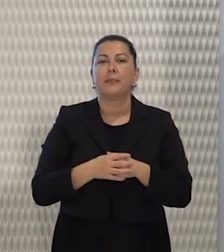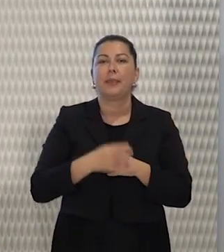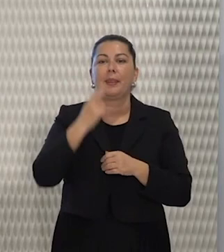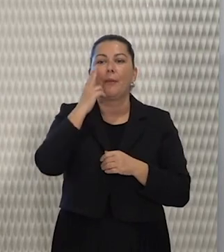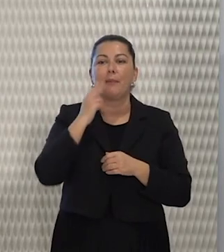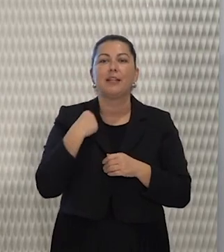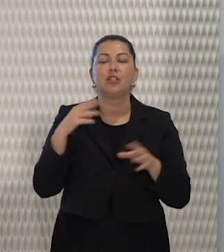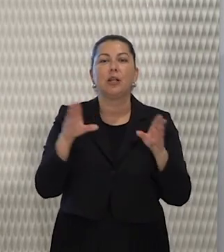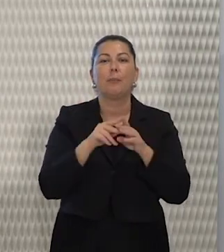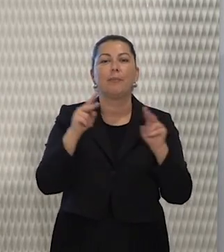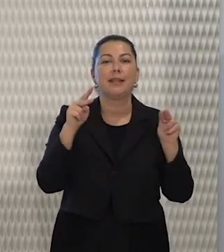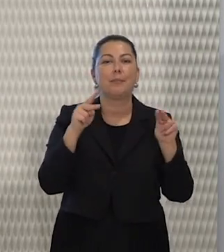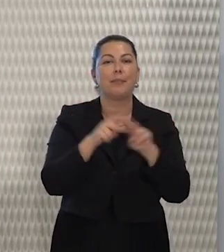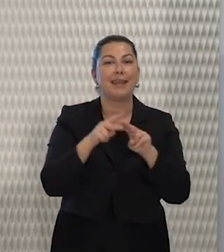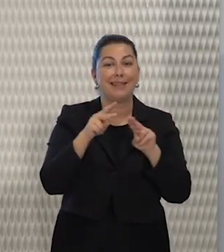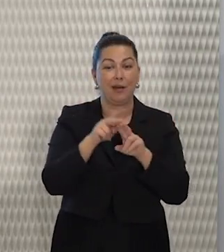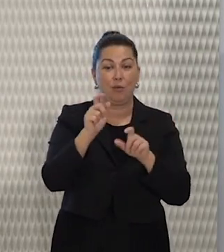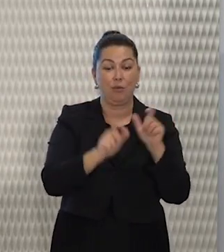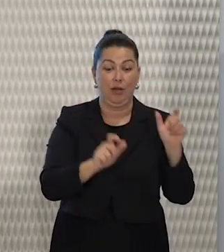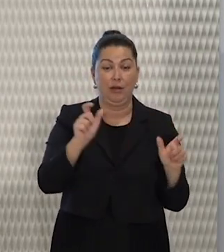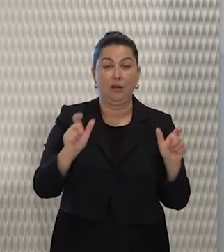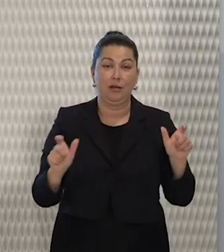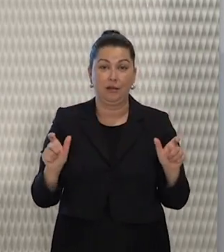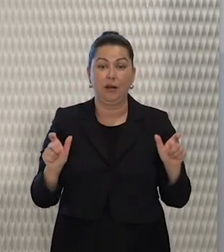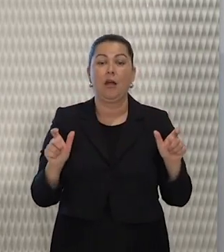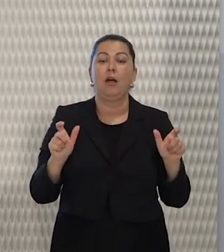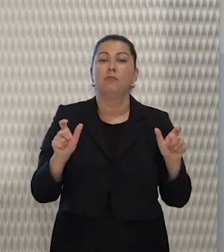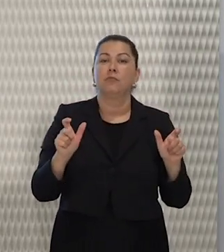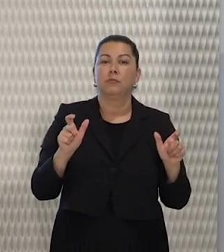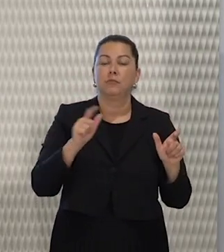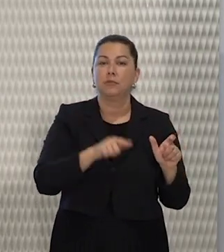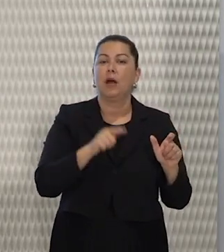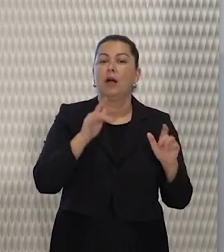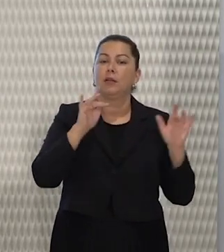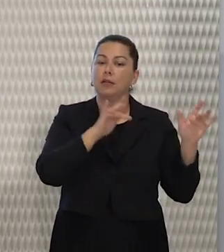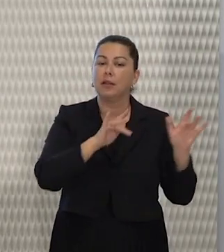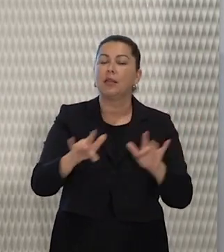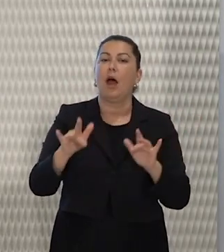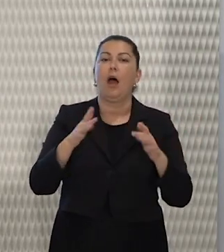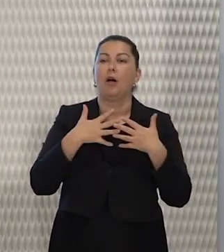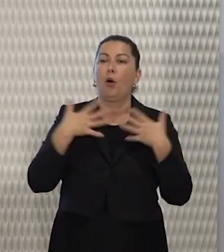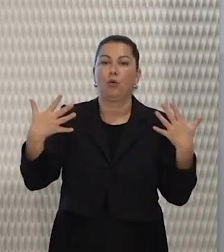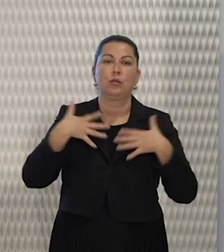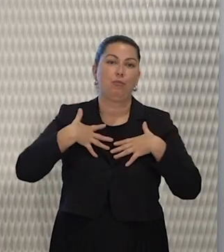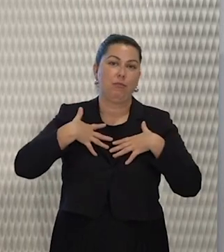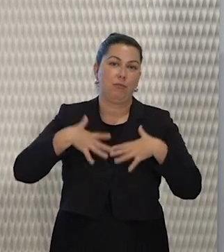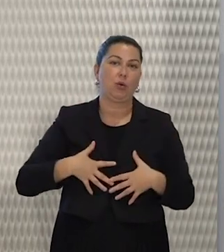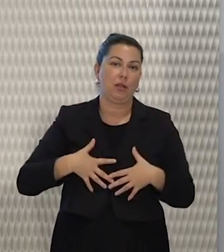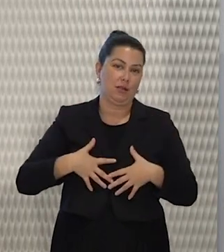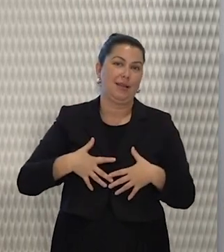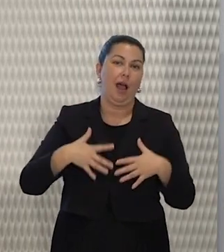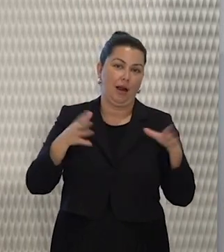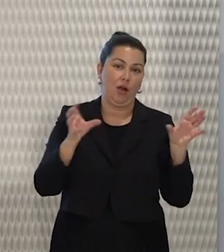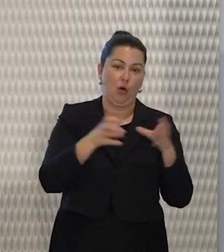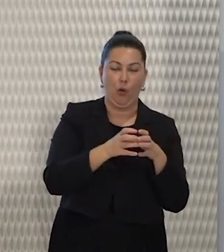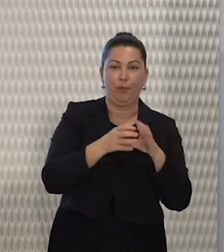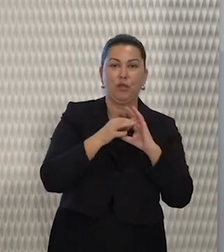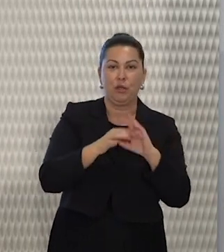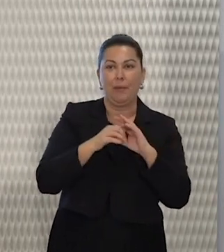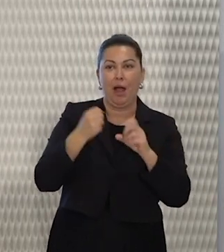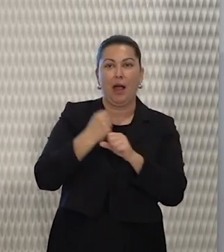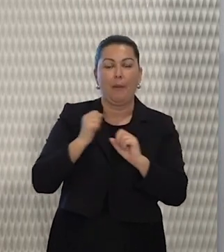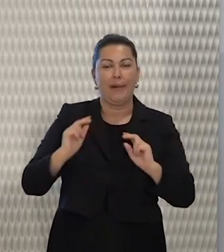mit Behinderungen eine wesentliche Potenzialgruppe von